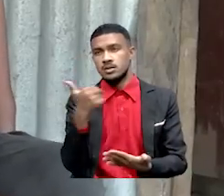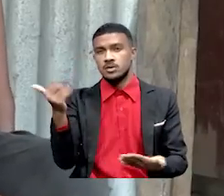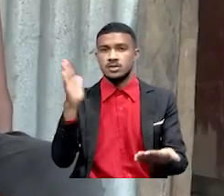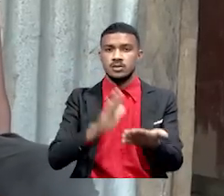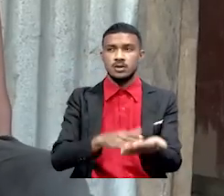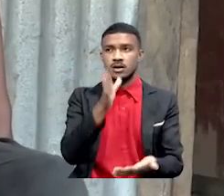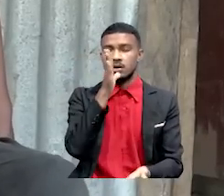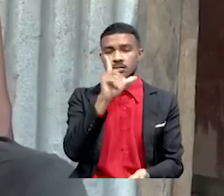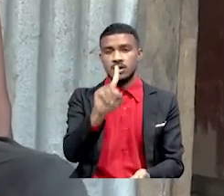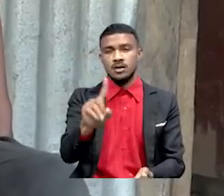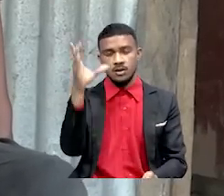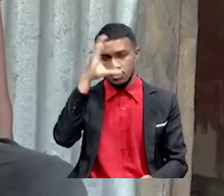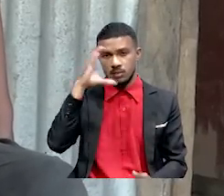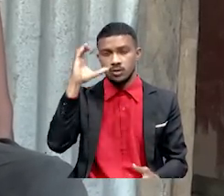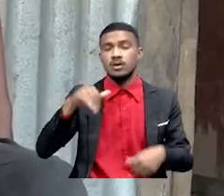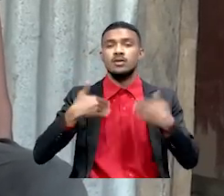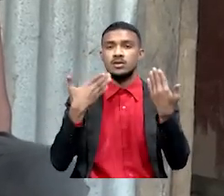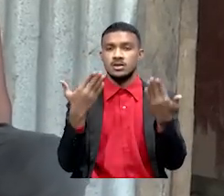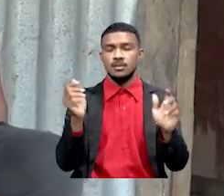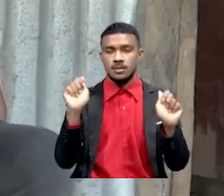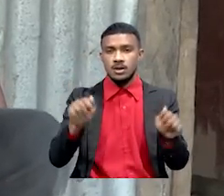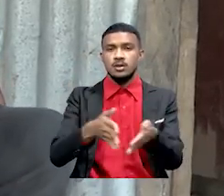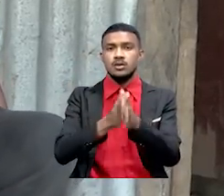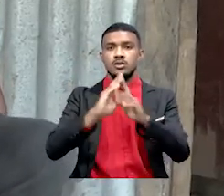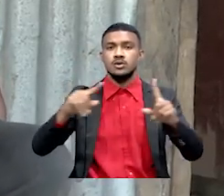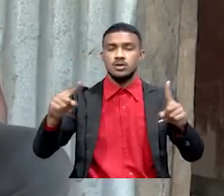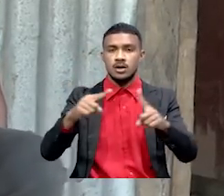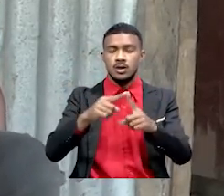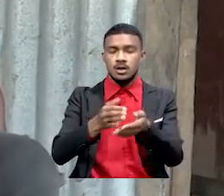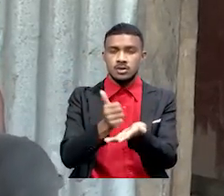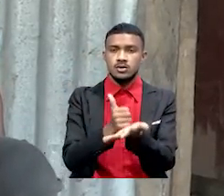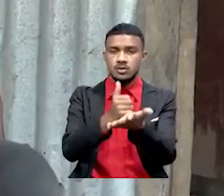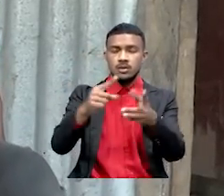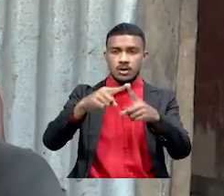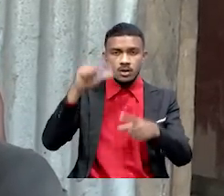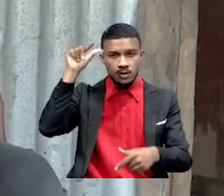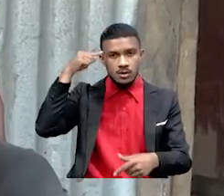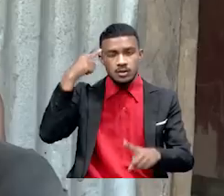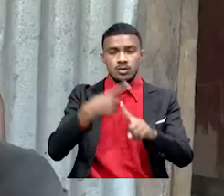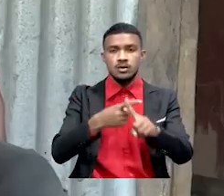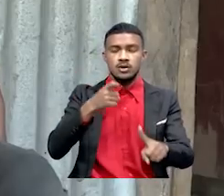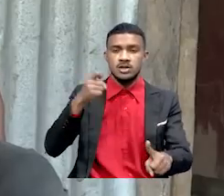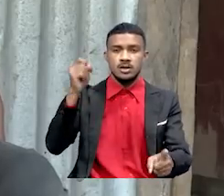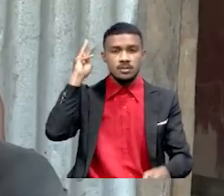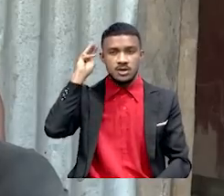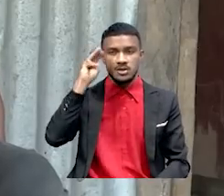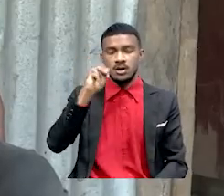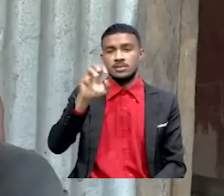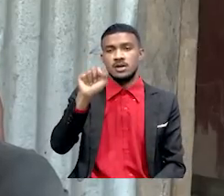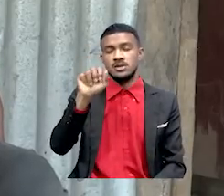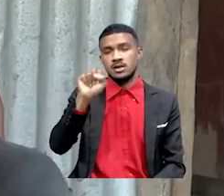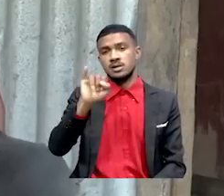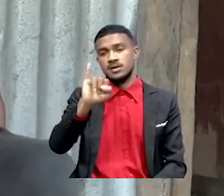faluk ni mus buka orang meyu insa bela husu tulung bagu governo, lihusi ministeri solidaridade sosial no